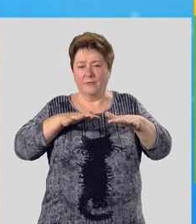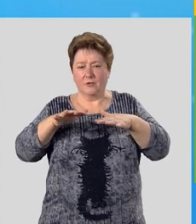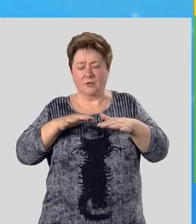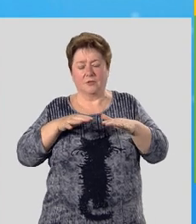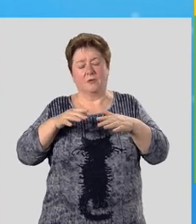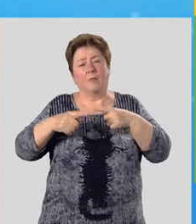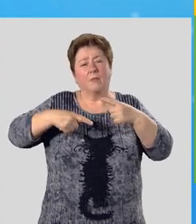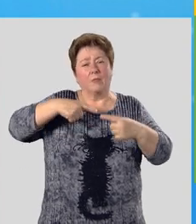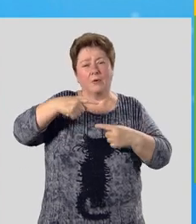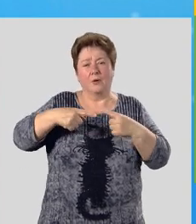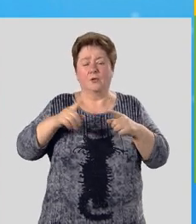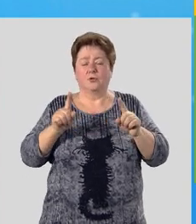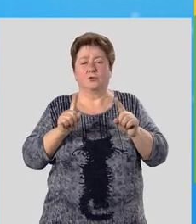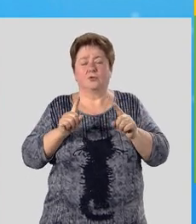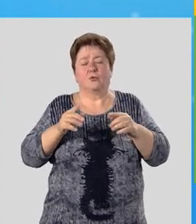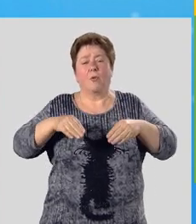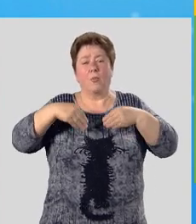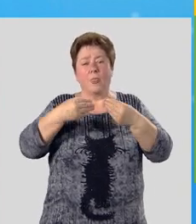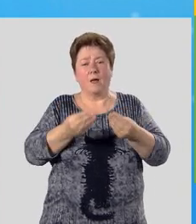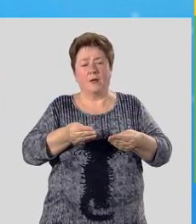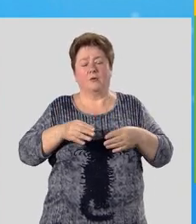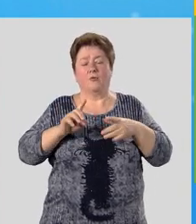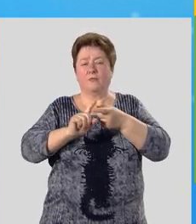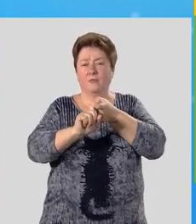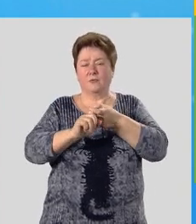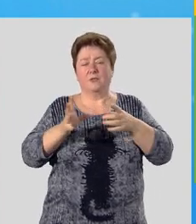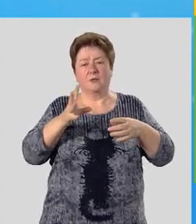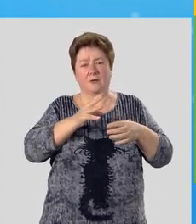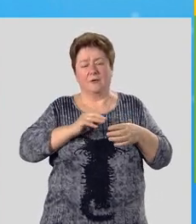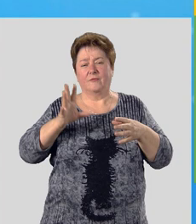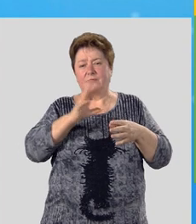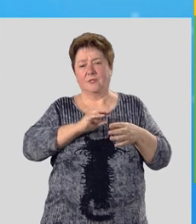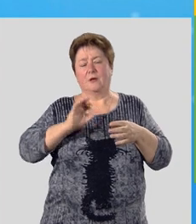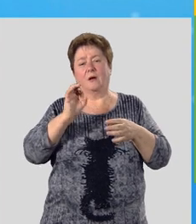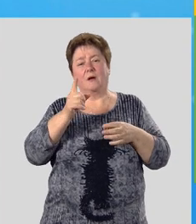движении, в циркуляции, что обеспечивает взаимосвязь всех